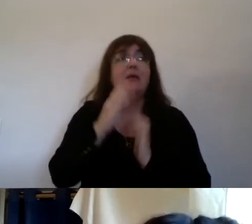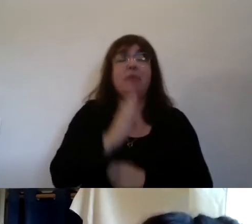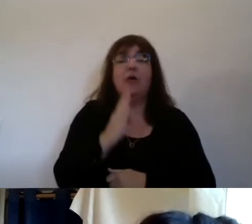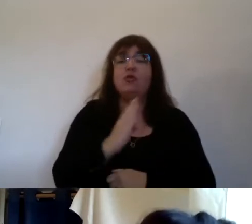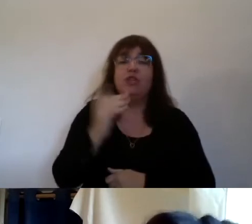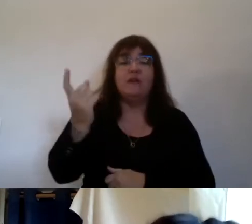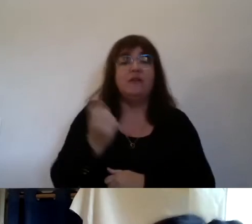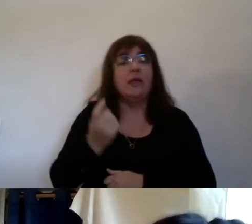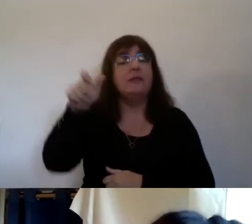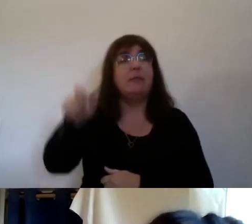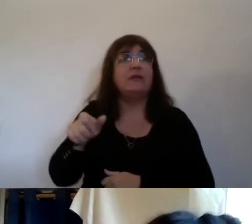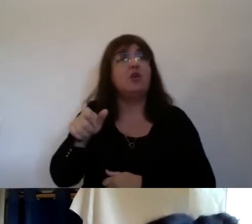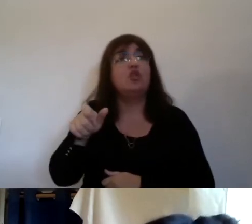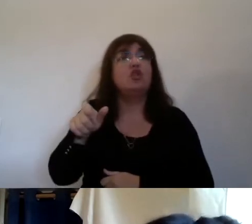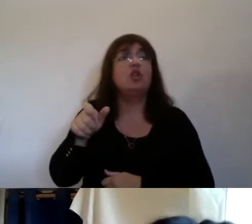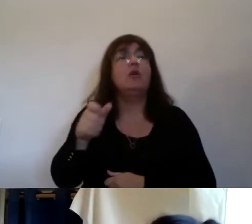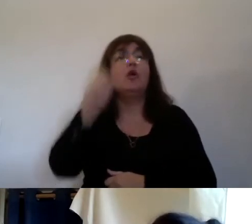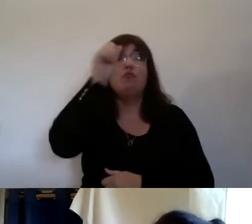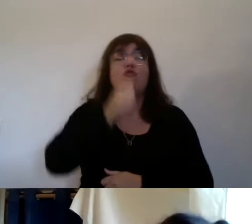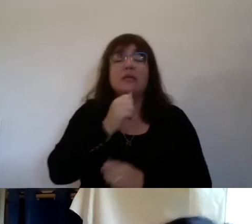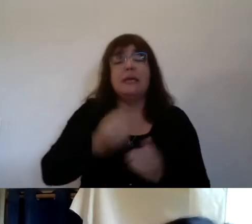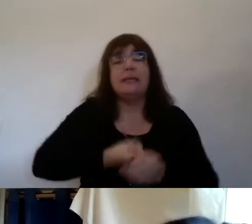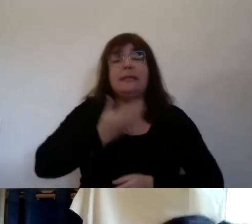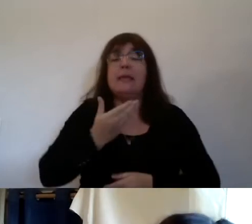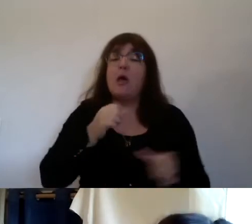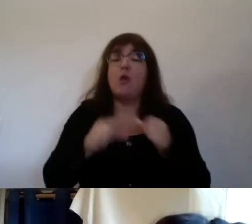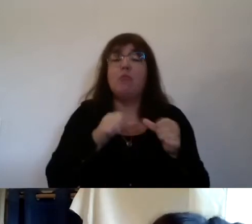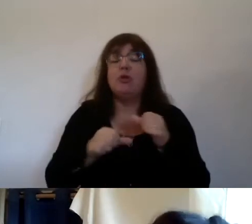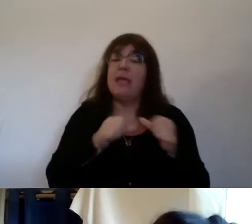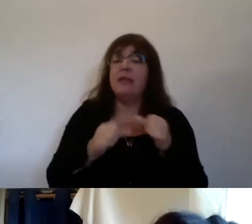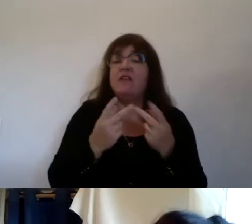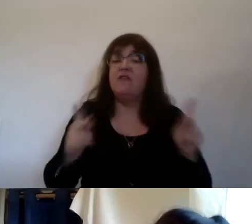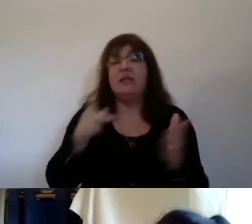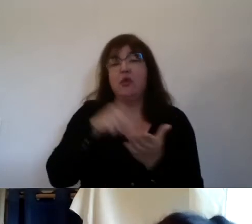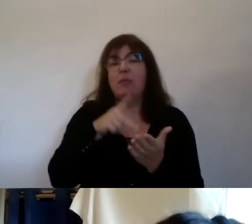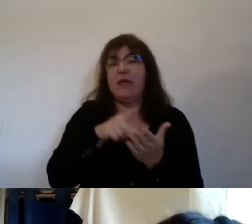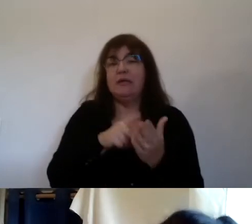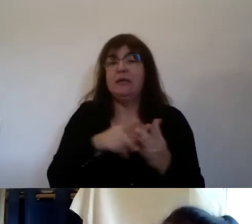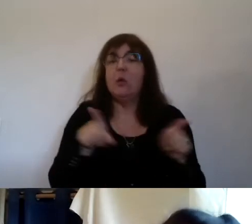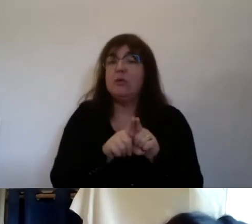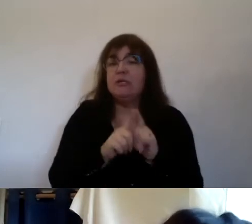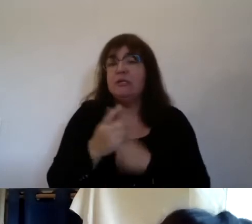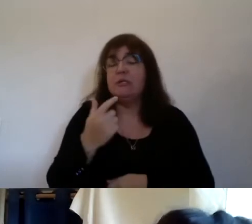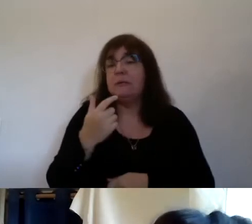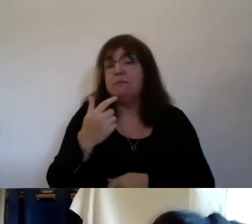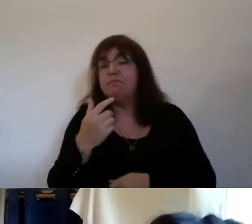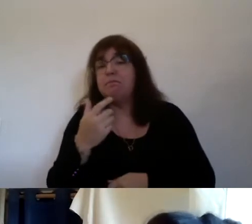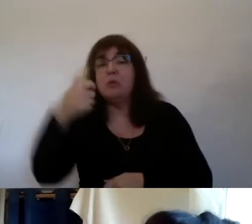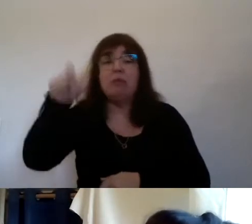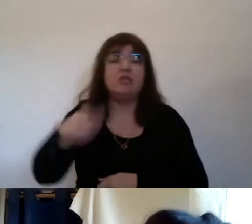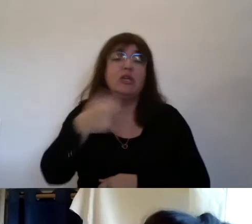et handicapés au Musée d'Art Moderne de la ville de Paris, et Cédric Cheng, directeur de l'association Delta 7. Voilà, donc un